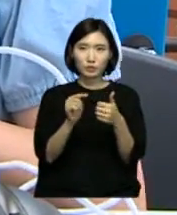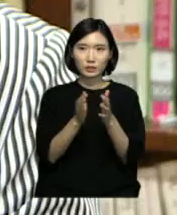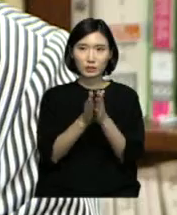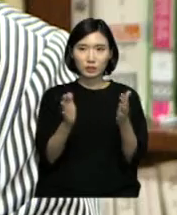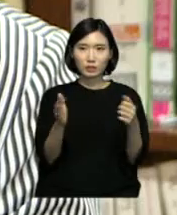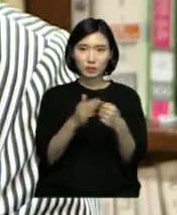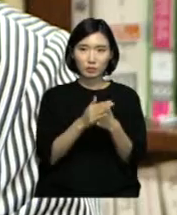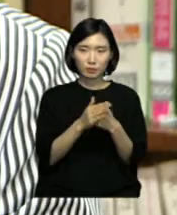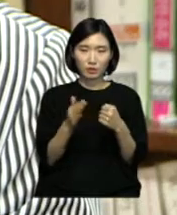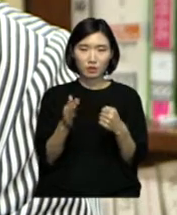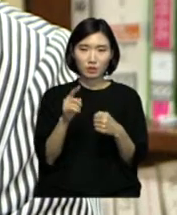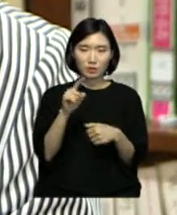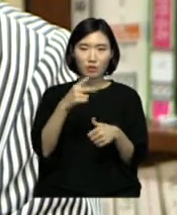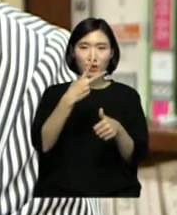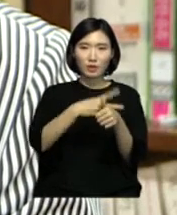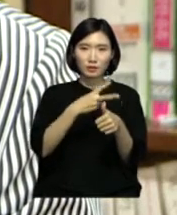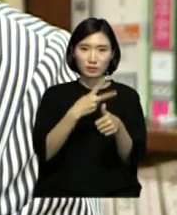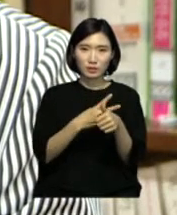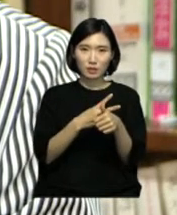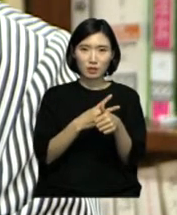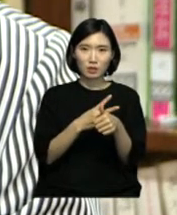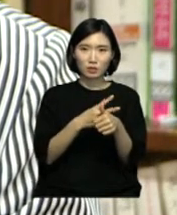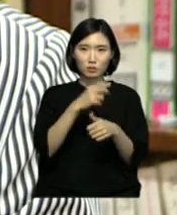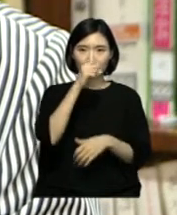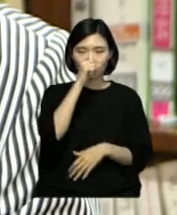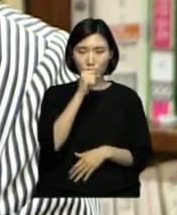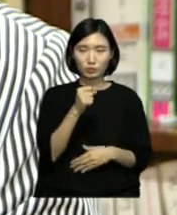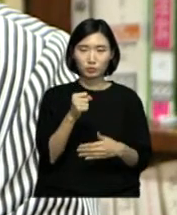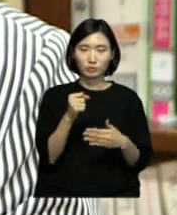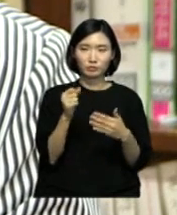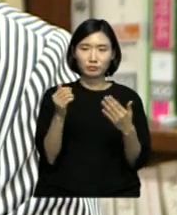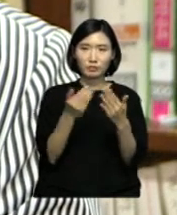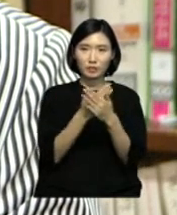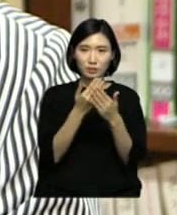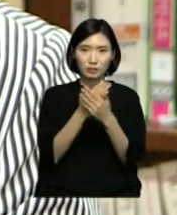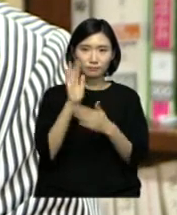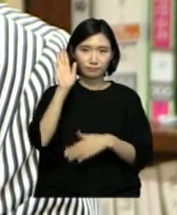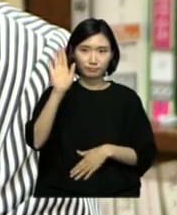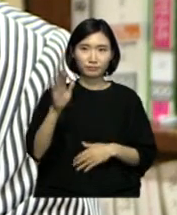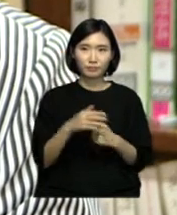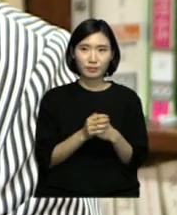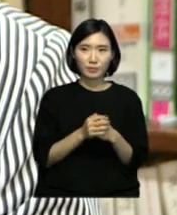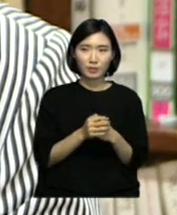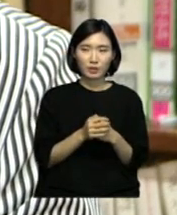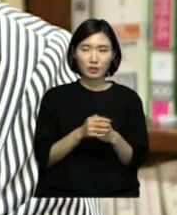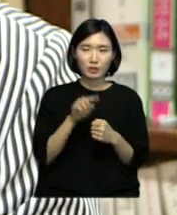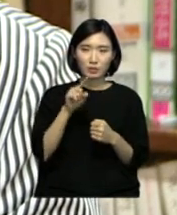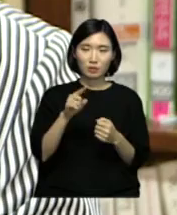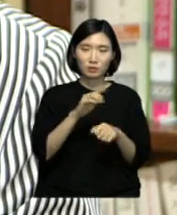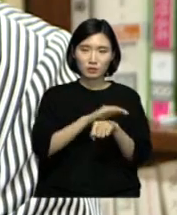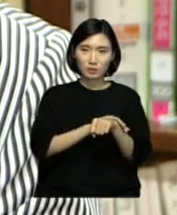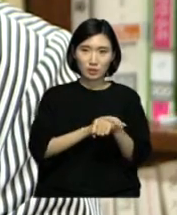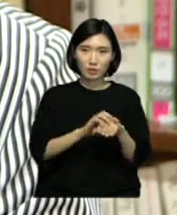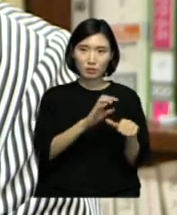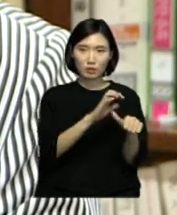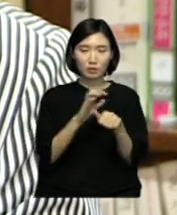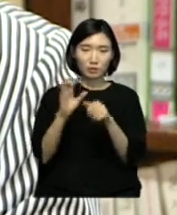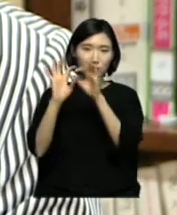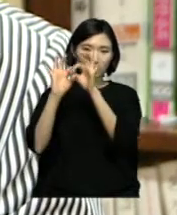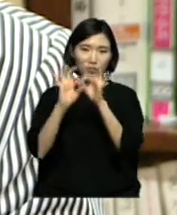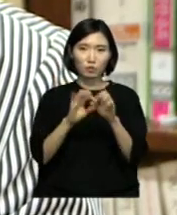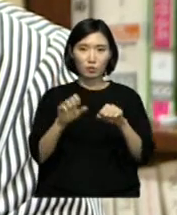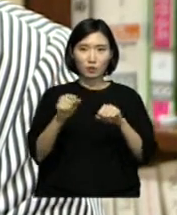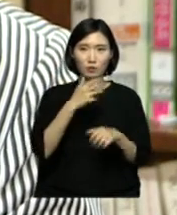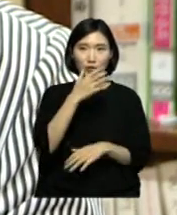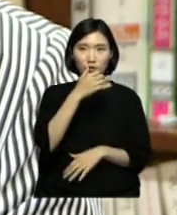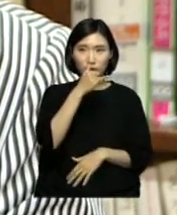있습니다. 단순하게 수업 강의 개설하고 끝이 아니라 그분들이 이걸 잘 적응하고 계속적으로